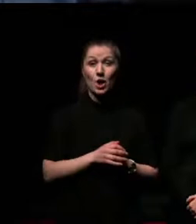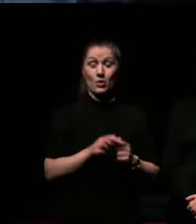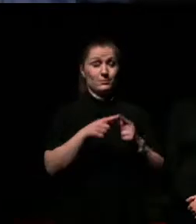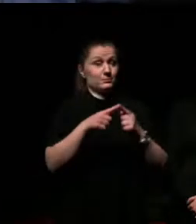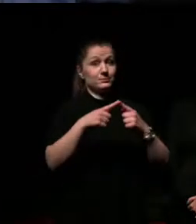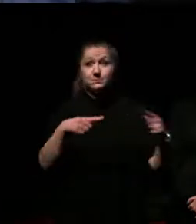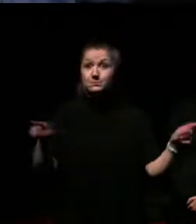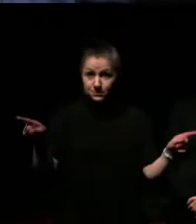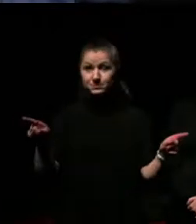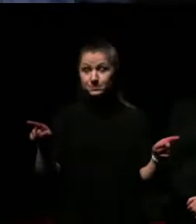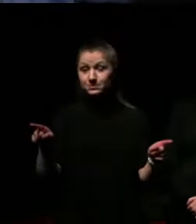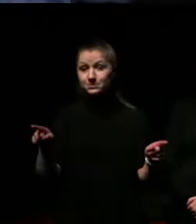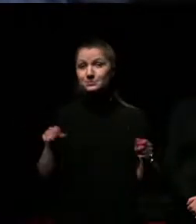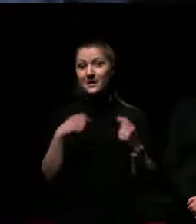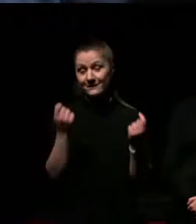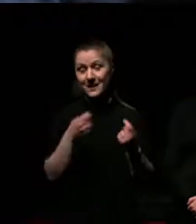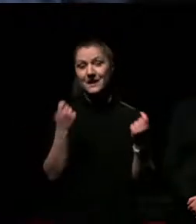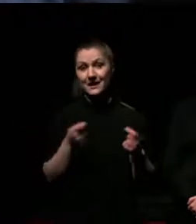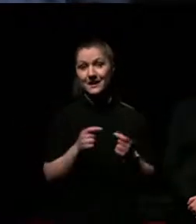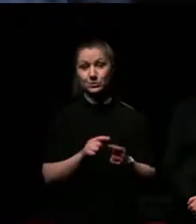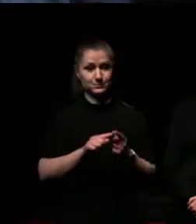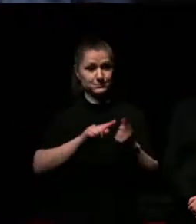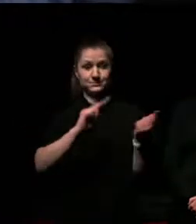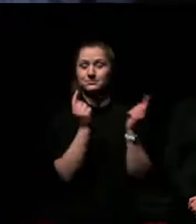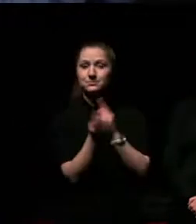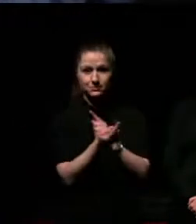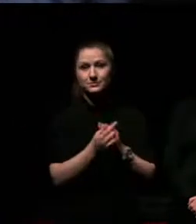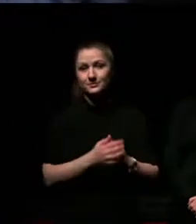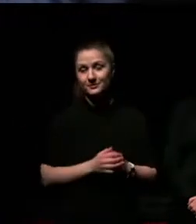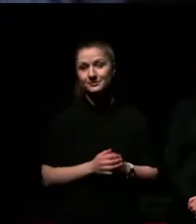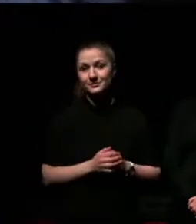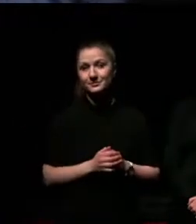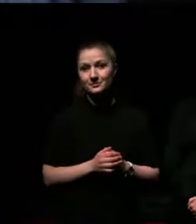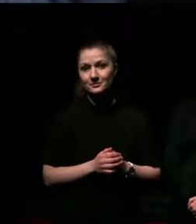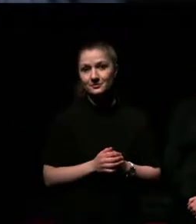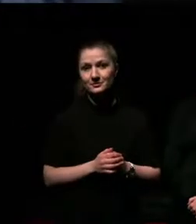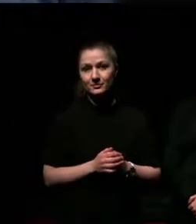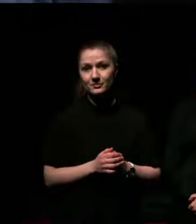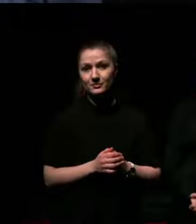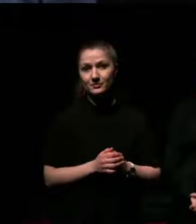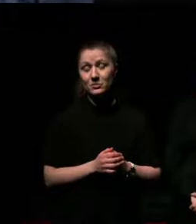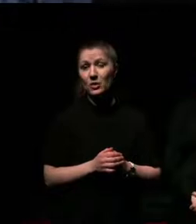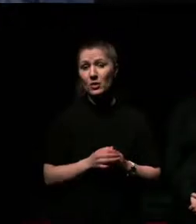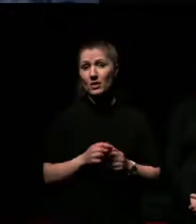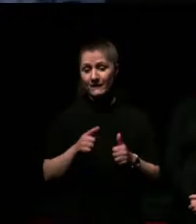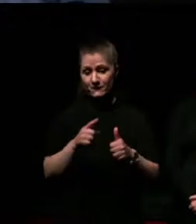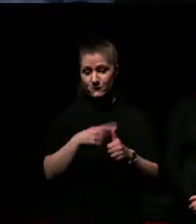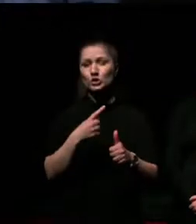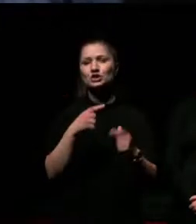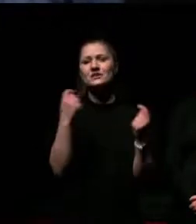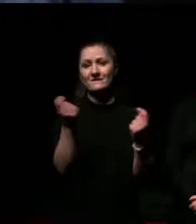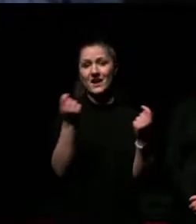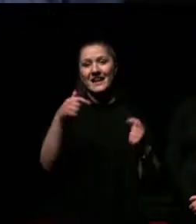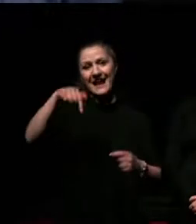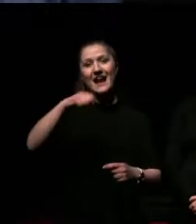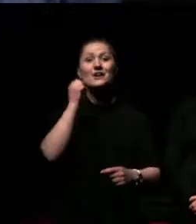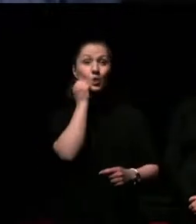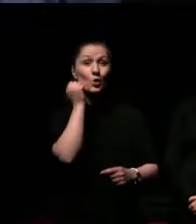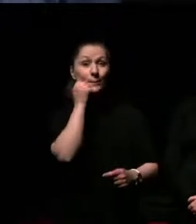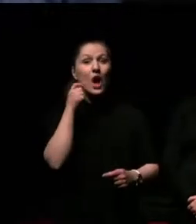ekstremt stor forandring. For min første feiring her var